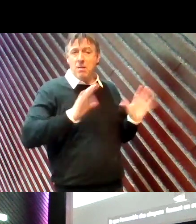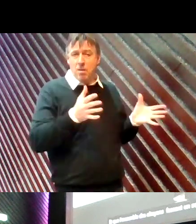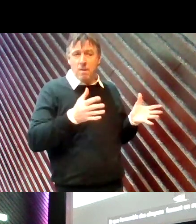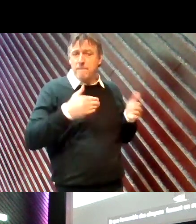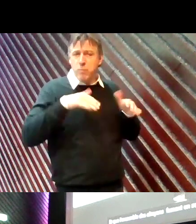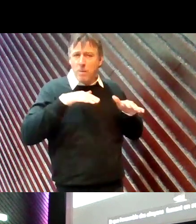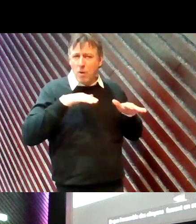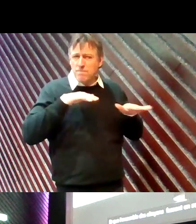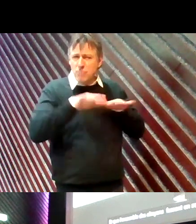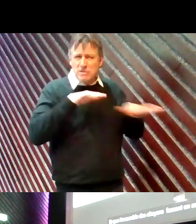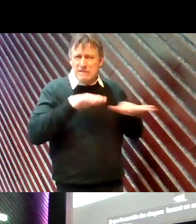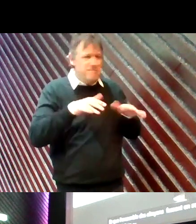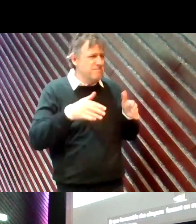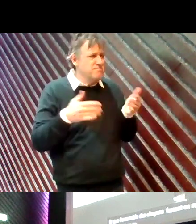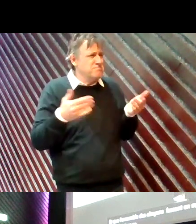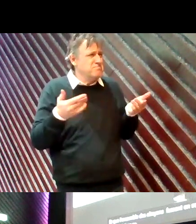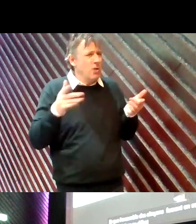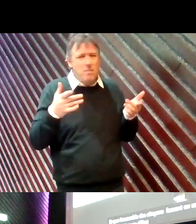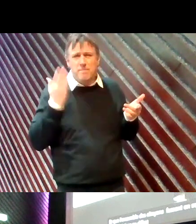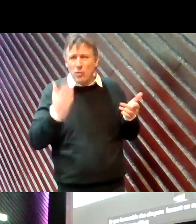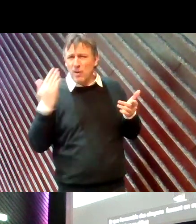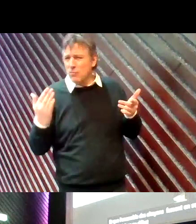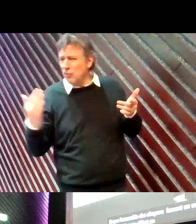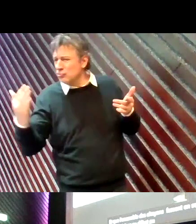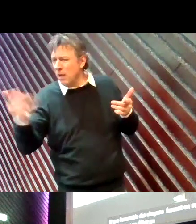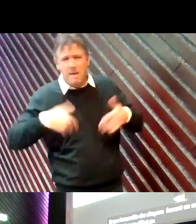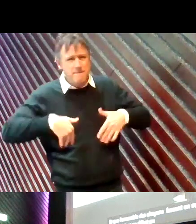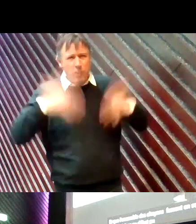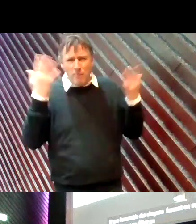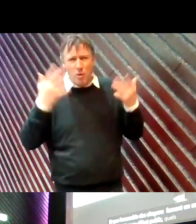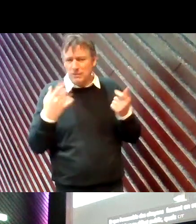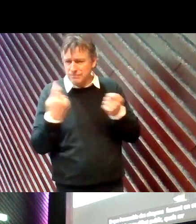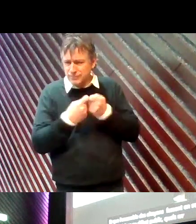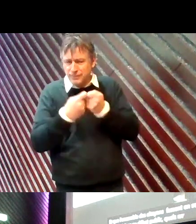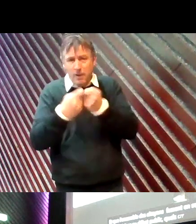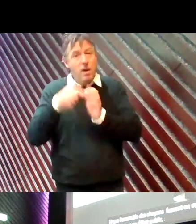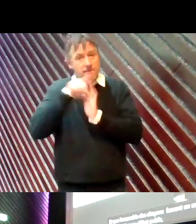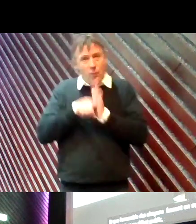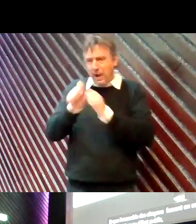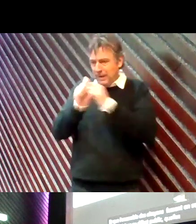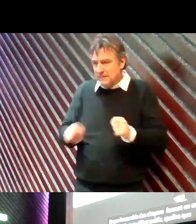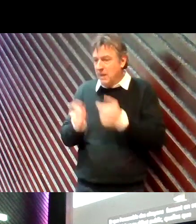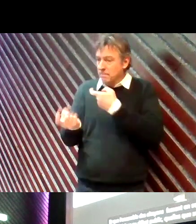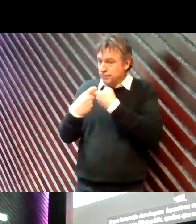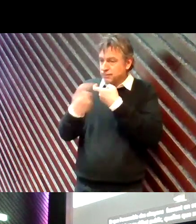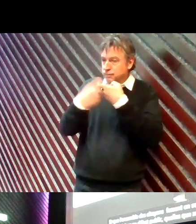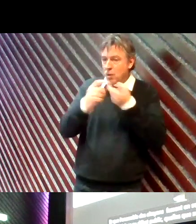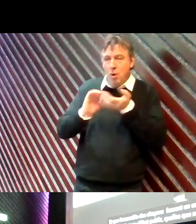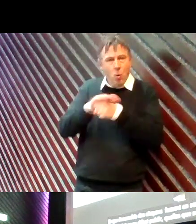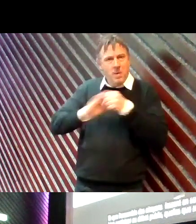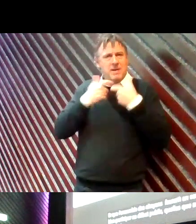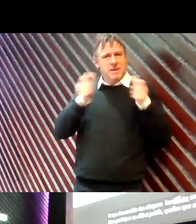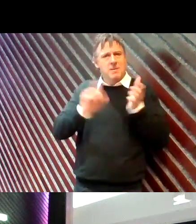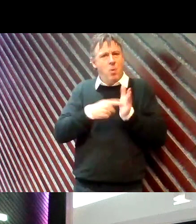modalité de participation à ce débat. Donc, ça se pose de respecter un minimum de règles, on le fait ce matin, nous sommes dans